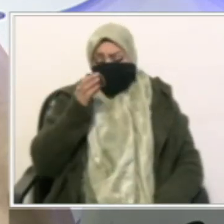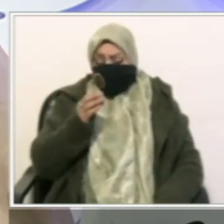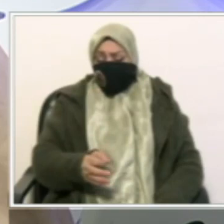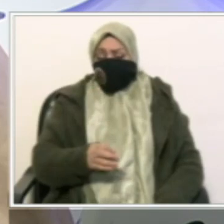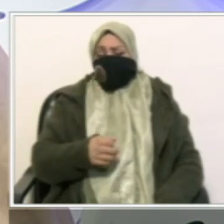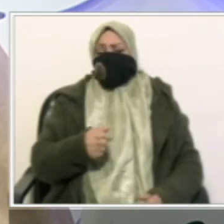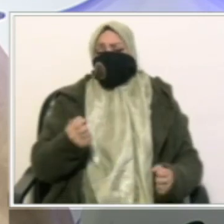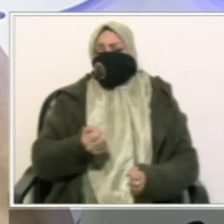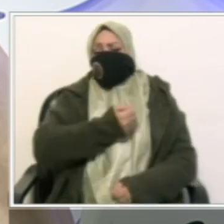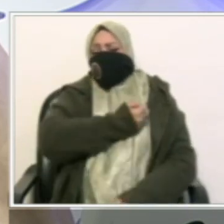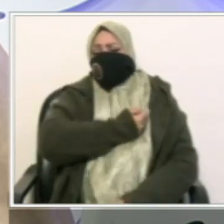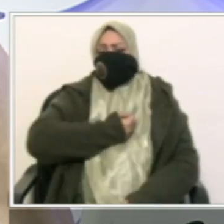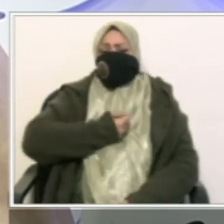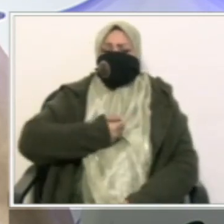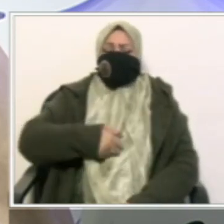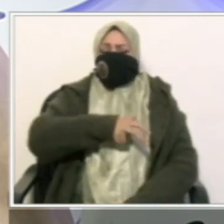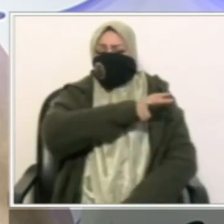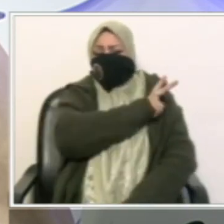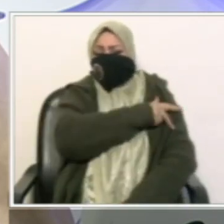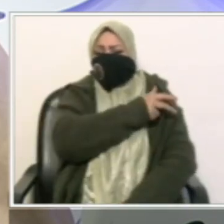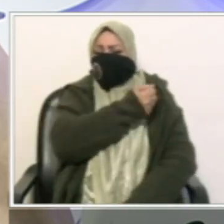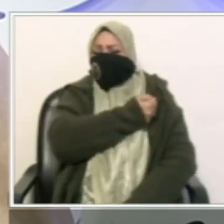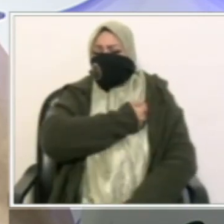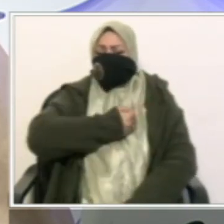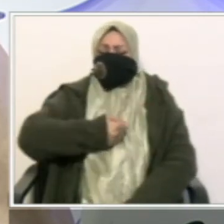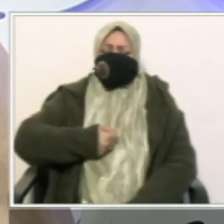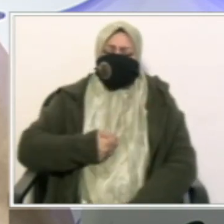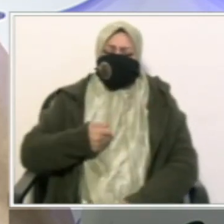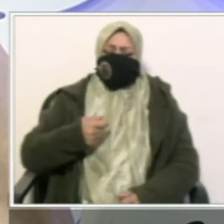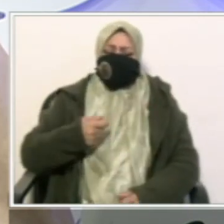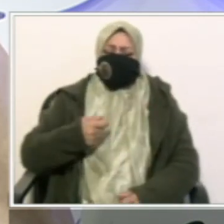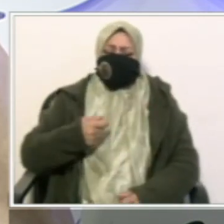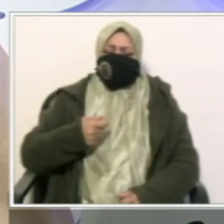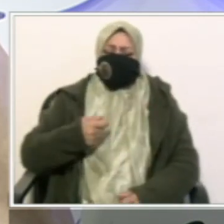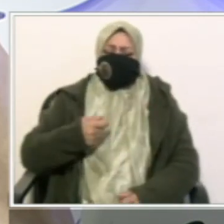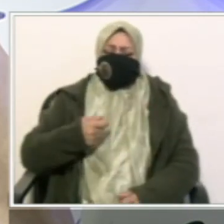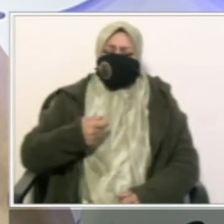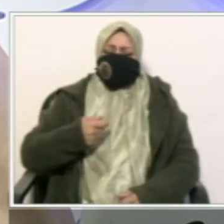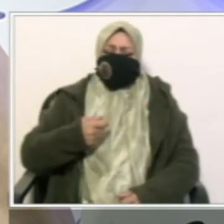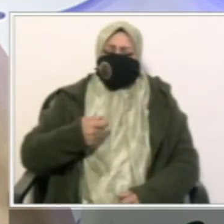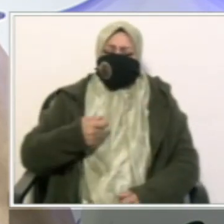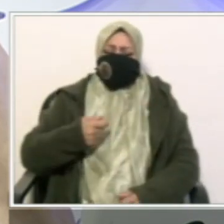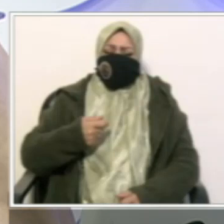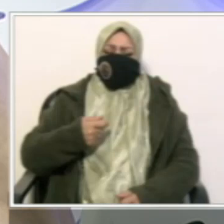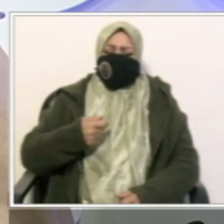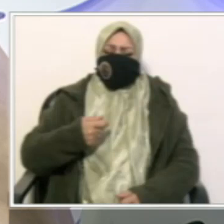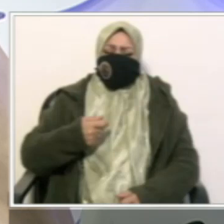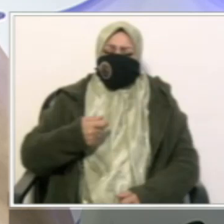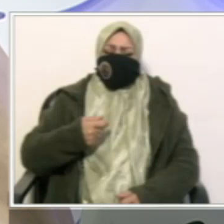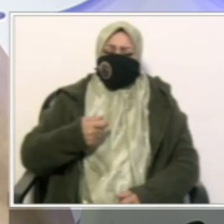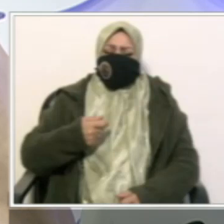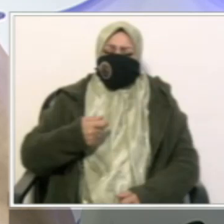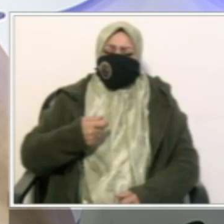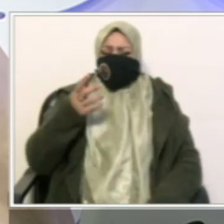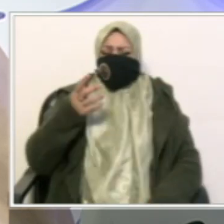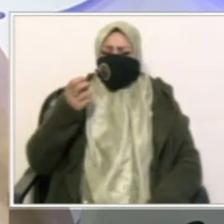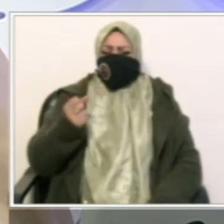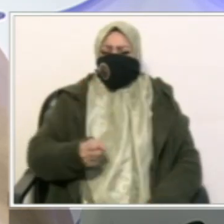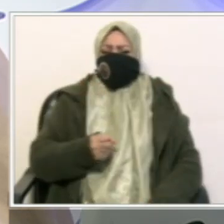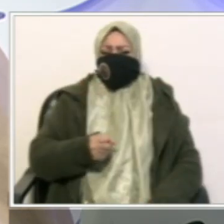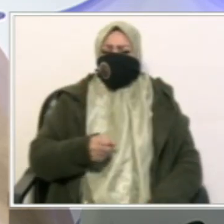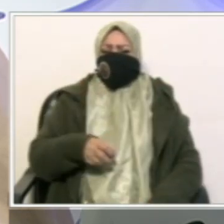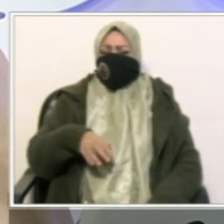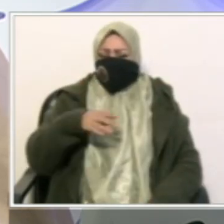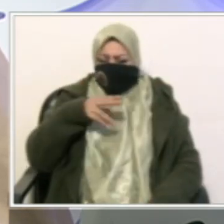الجهاد والكفاح والدفاع عن قضيتهم وعن أمتهم إلا أصابهم الذل والخذلان. والله